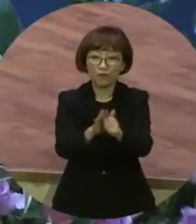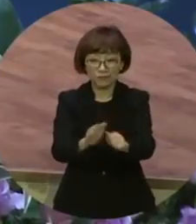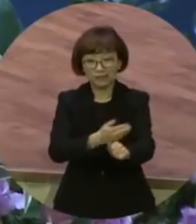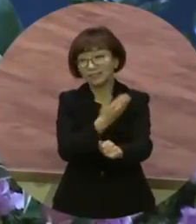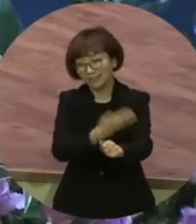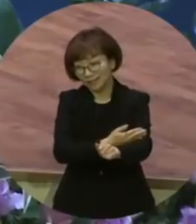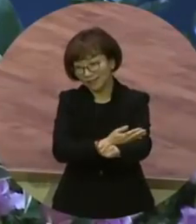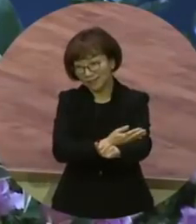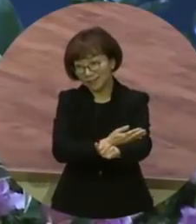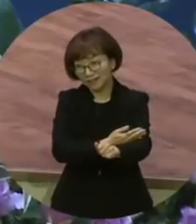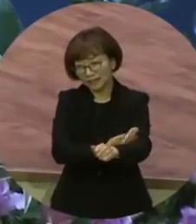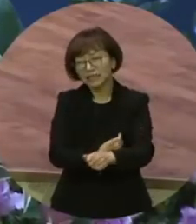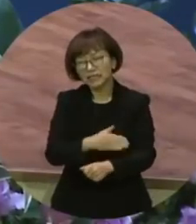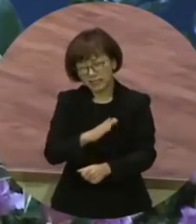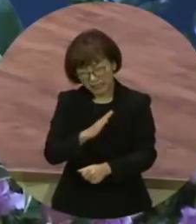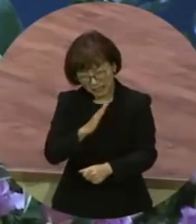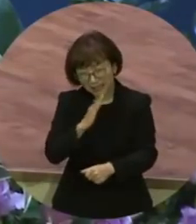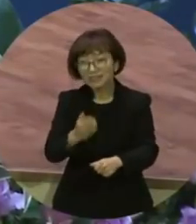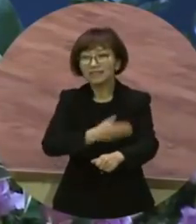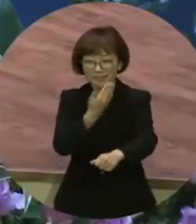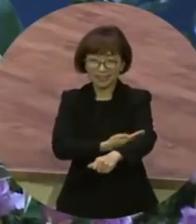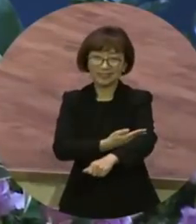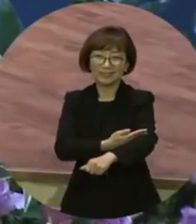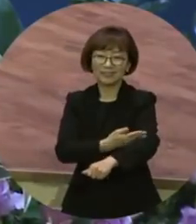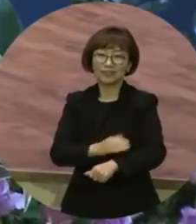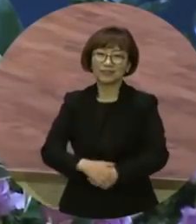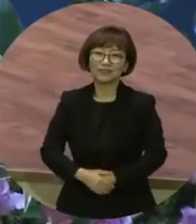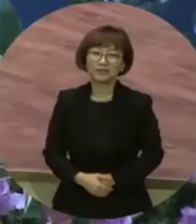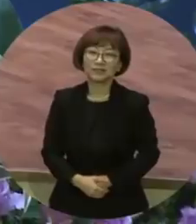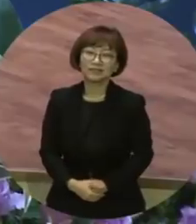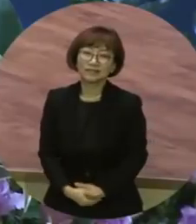바울은 서신서를 통해 전체 이걸 강조하고 있어요.